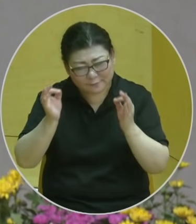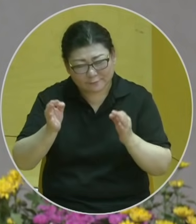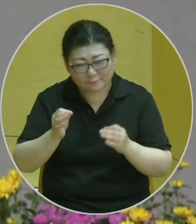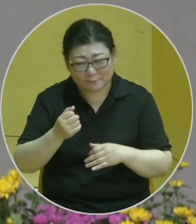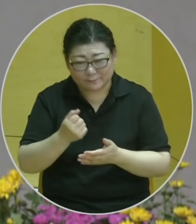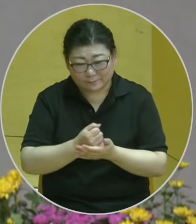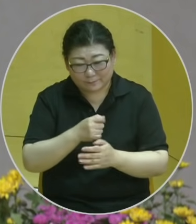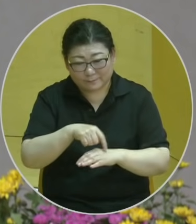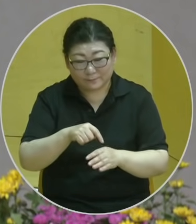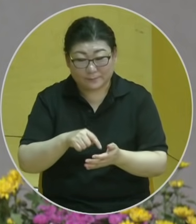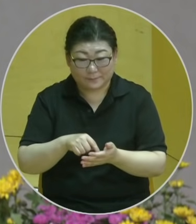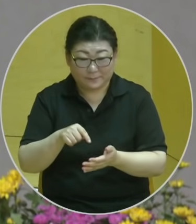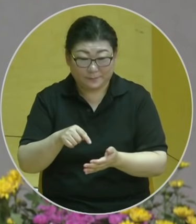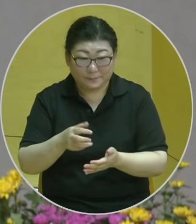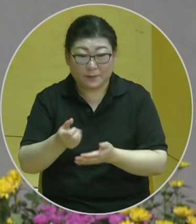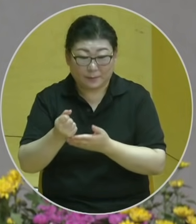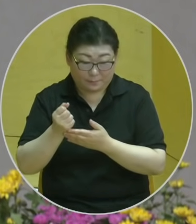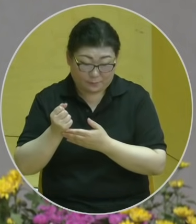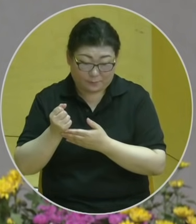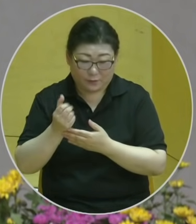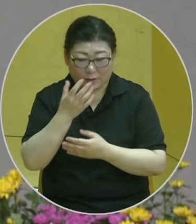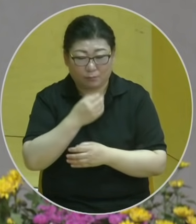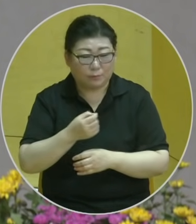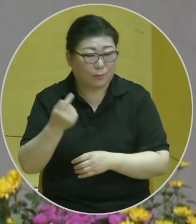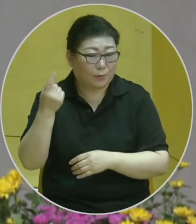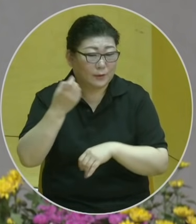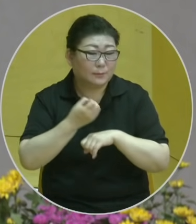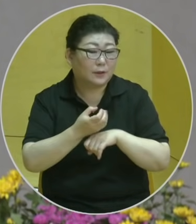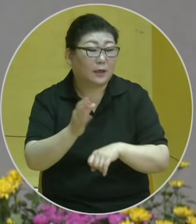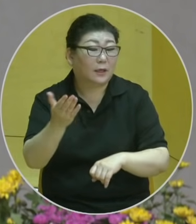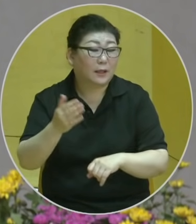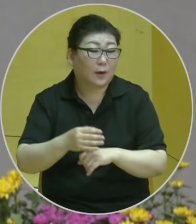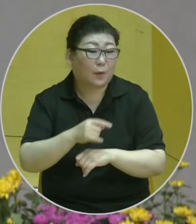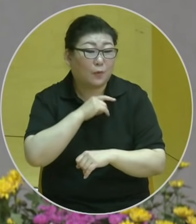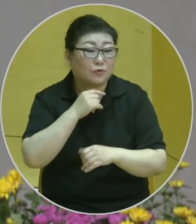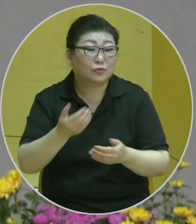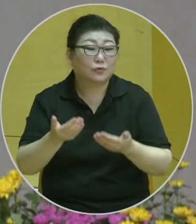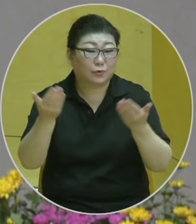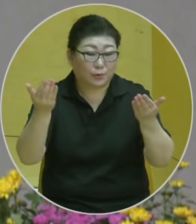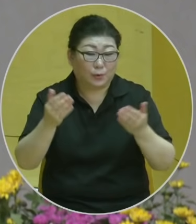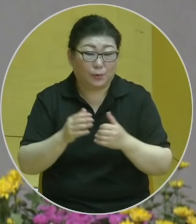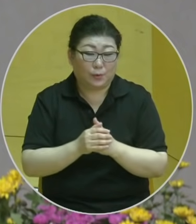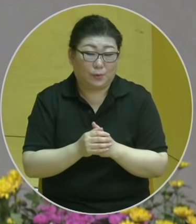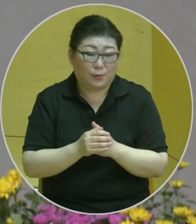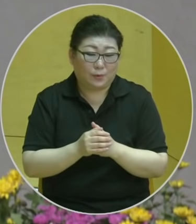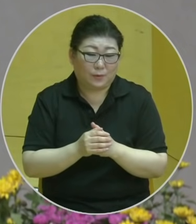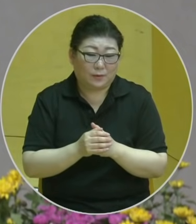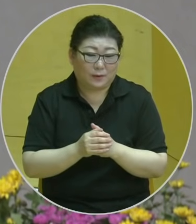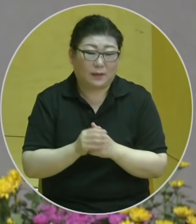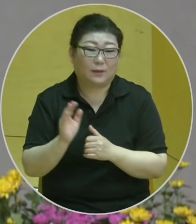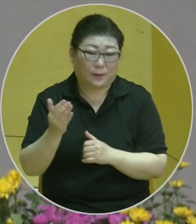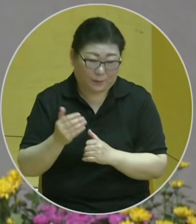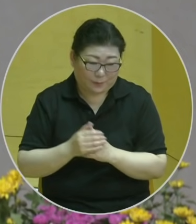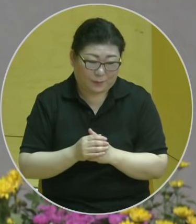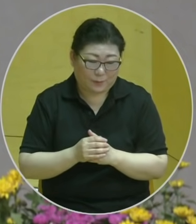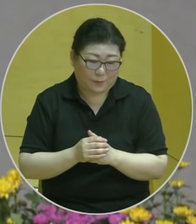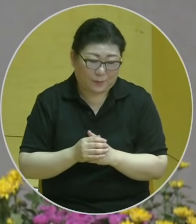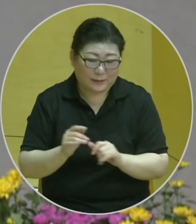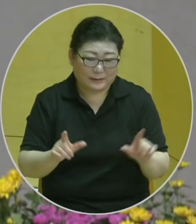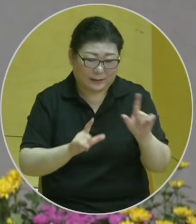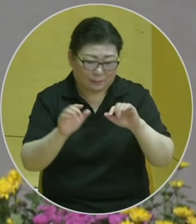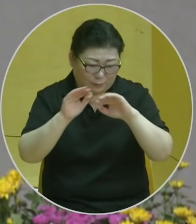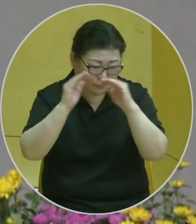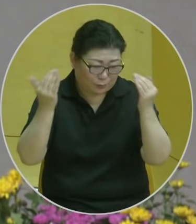마음이 그로 하여금 복음을 전하게 했고, 그의 삶은 순교로 그의 모든 것을 다 바쳐서 예수님을 증거하는 데, 증언하는